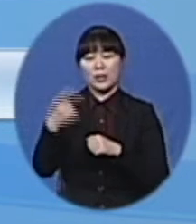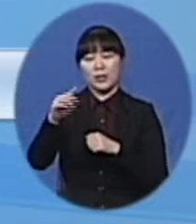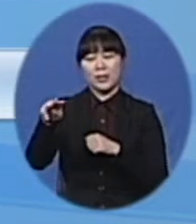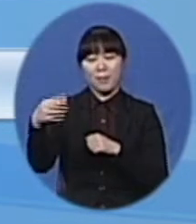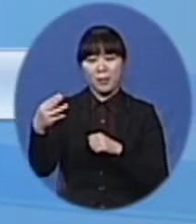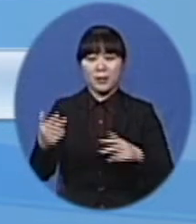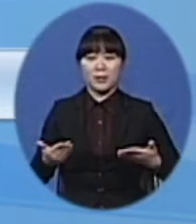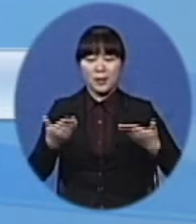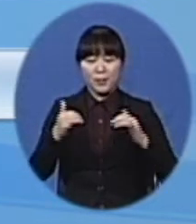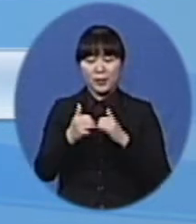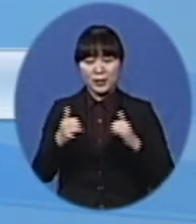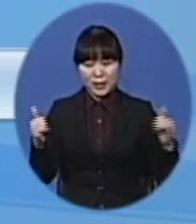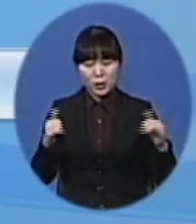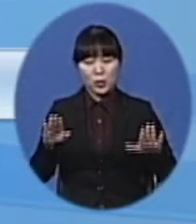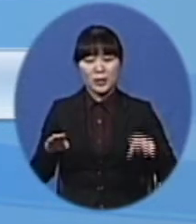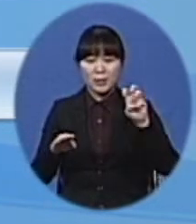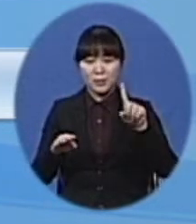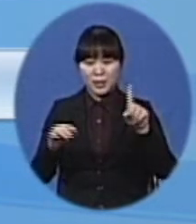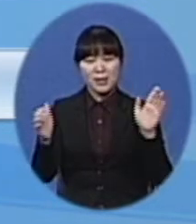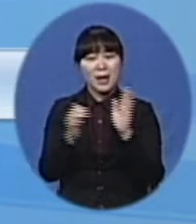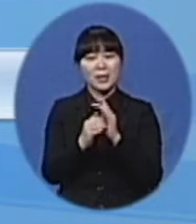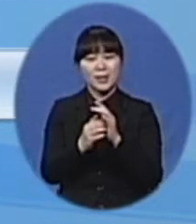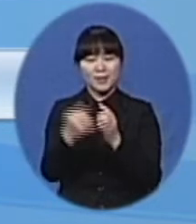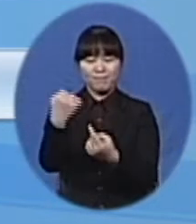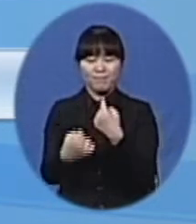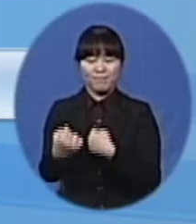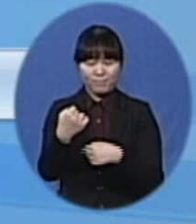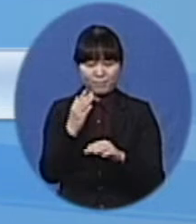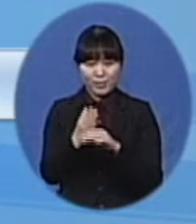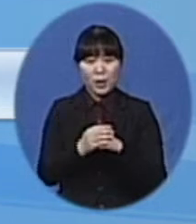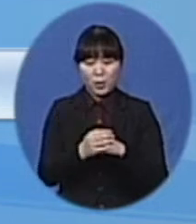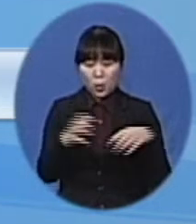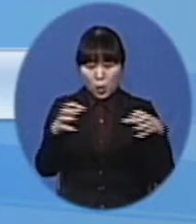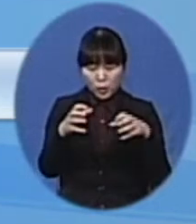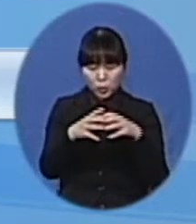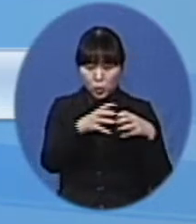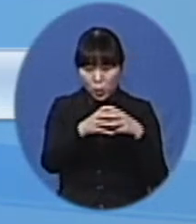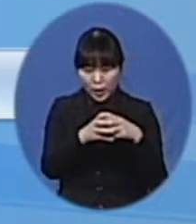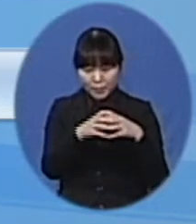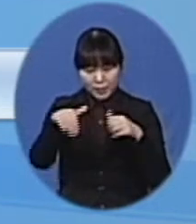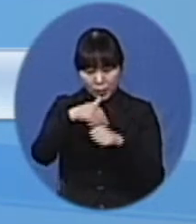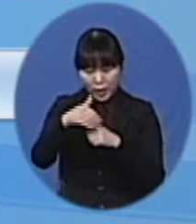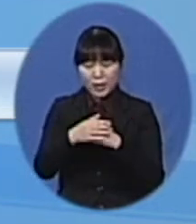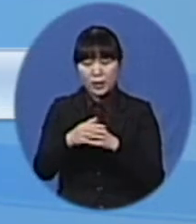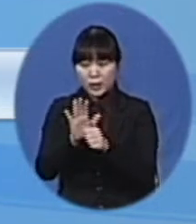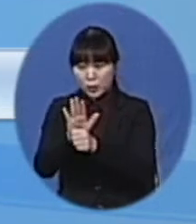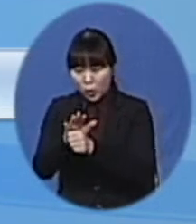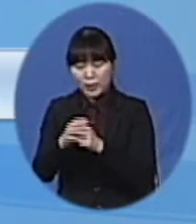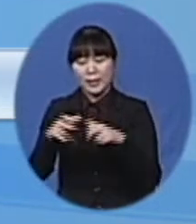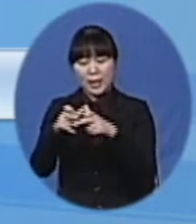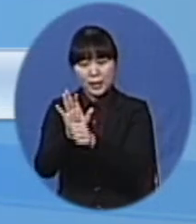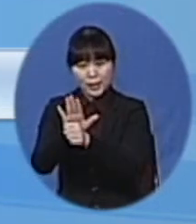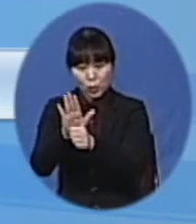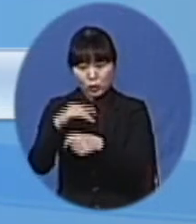1,300명의 자원봉사자를 오는 31일까지 모집합니다. 모집 분야는 종합상황실, 경기장 지원, 장애인